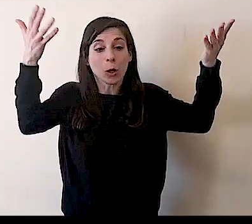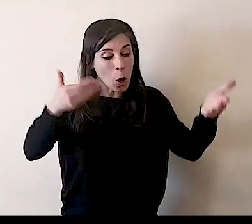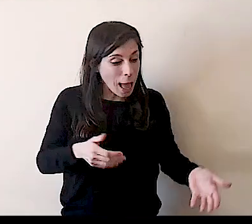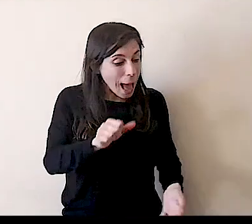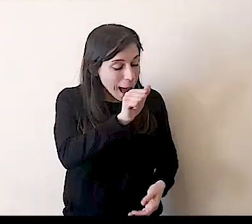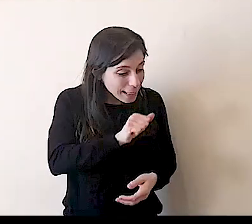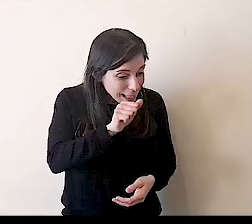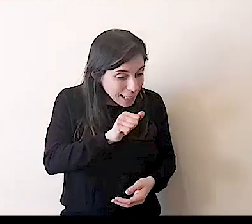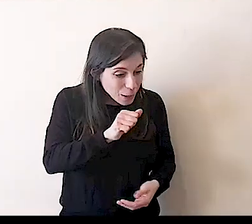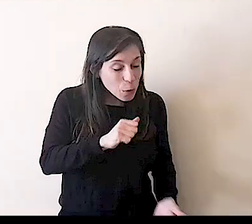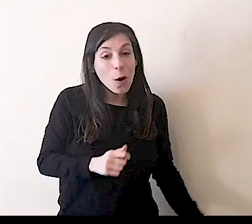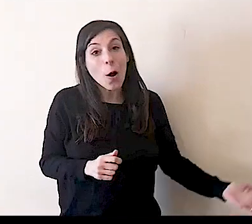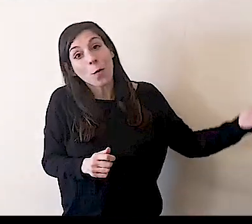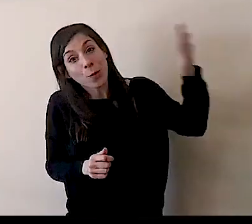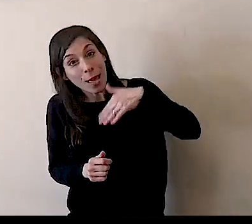andrini